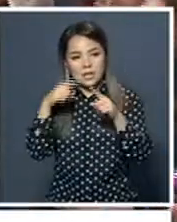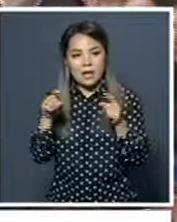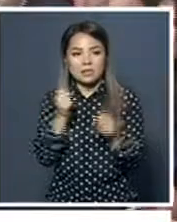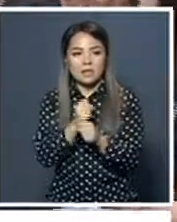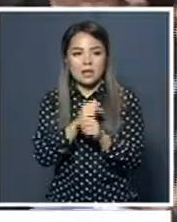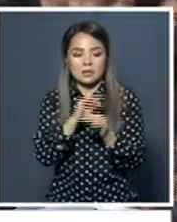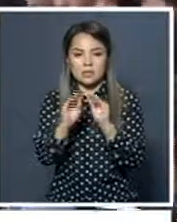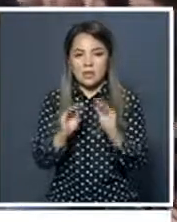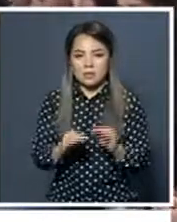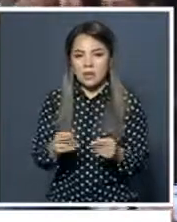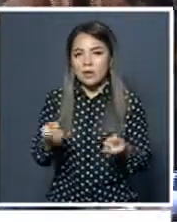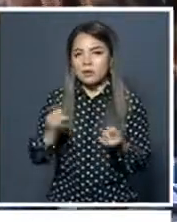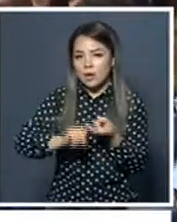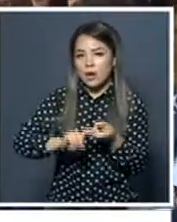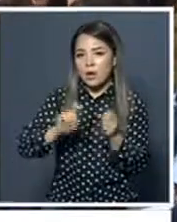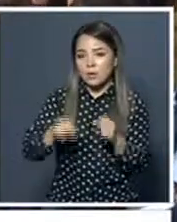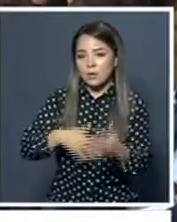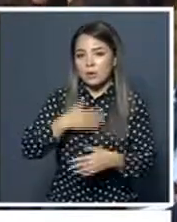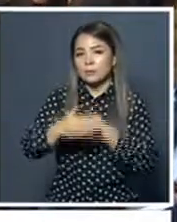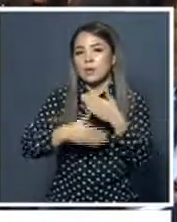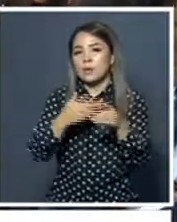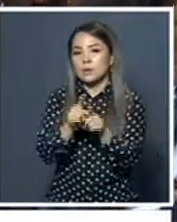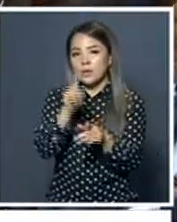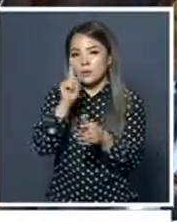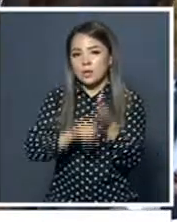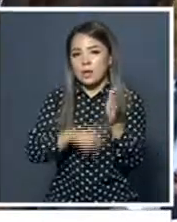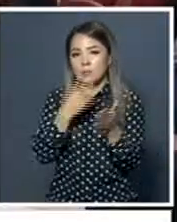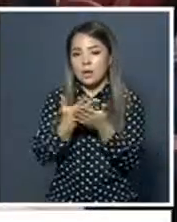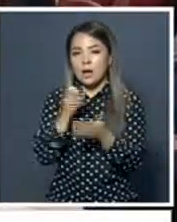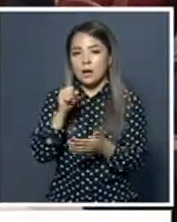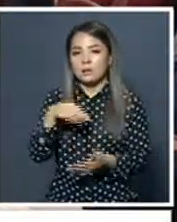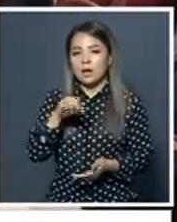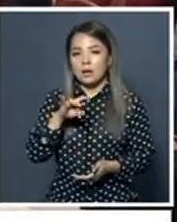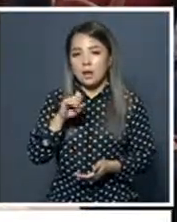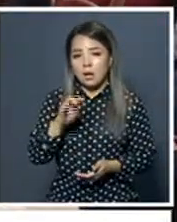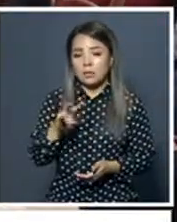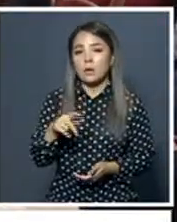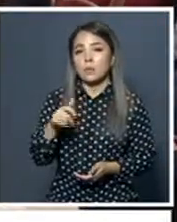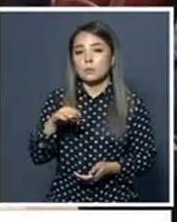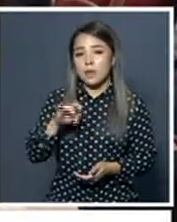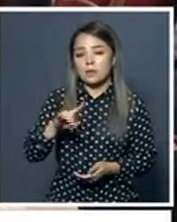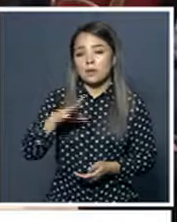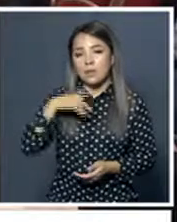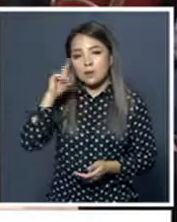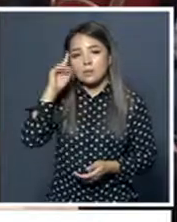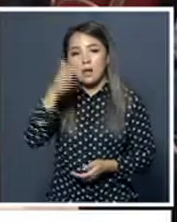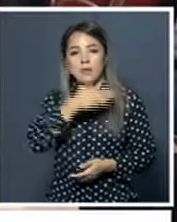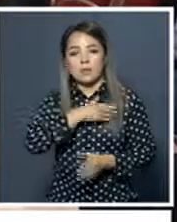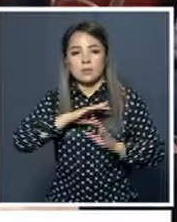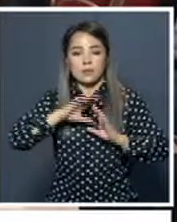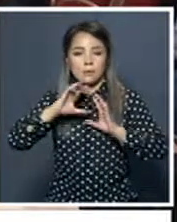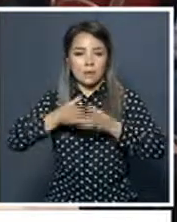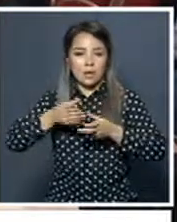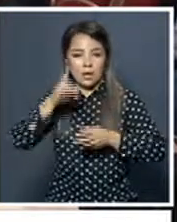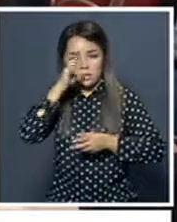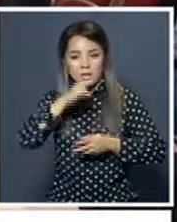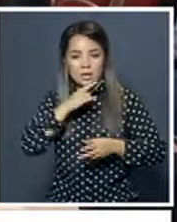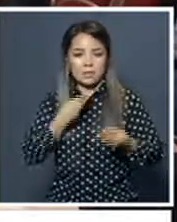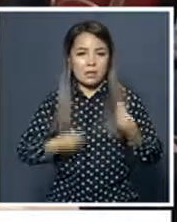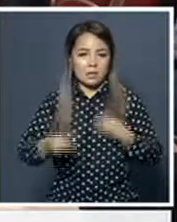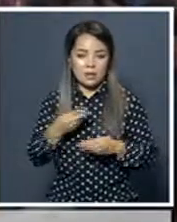іскерлікті бекемдеуге бейім. Биік белесті бағындырған Айдархан мен Гүлнардың ендігі көздегені әлем сән қойларын қазақша киіндіру.